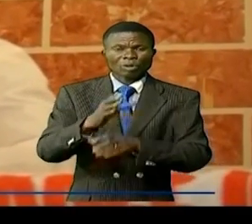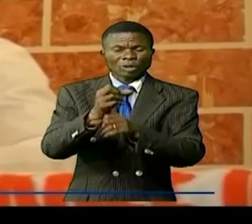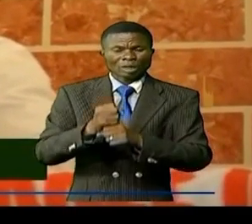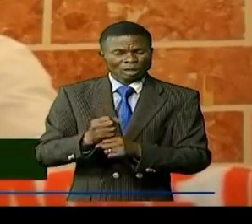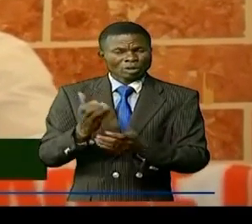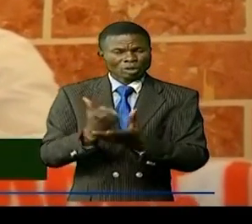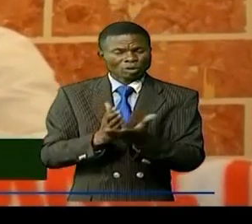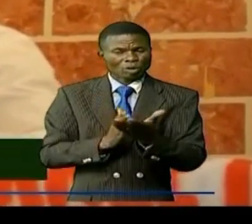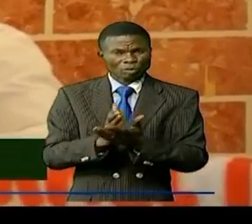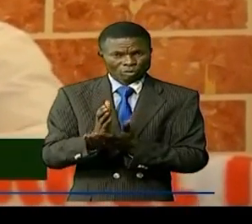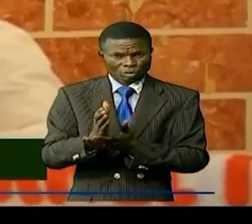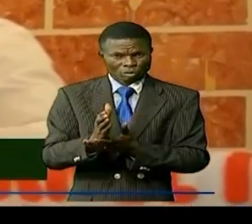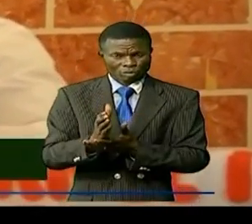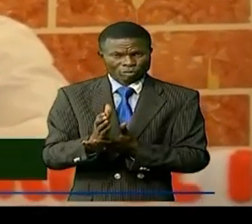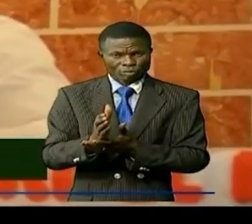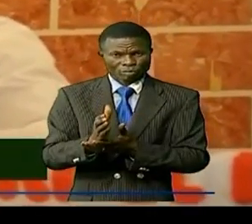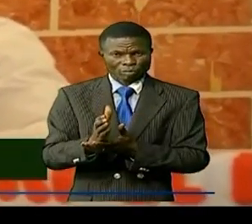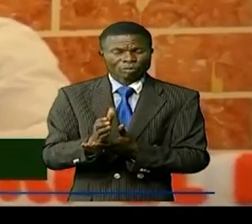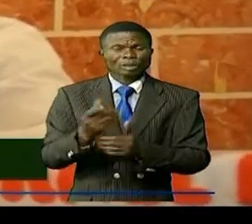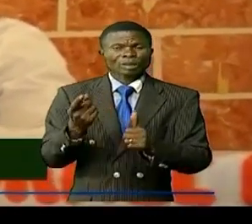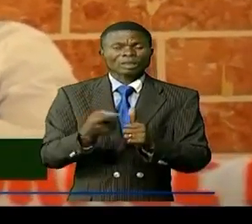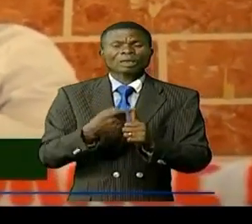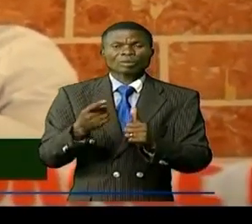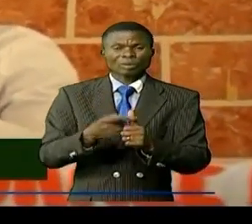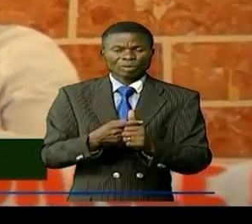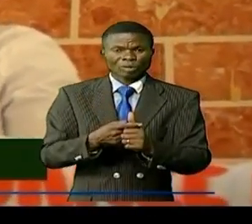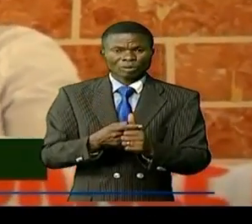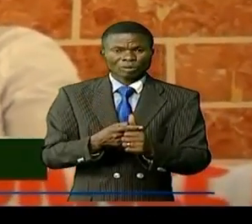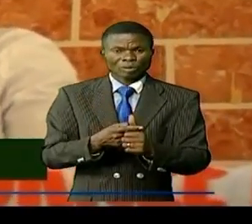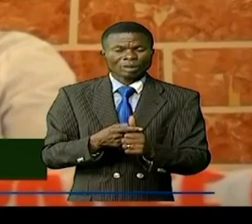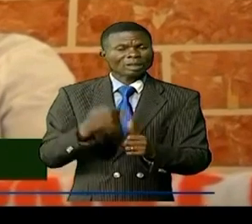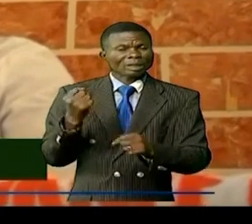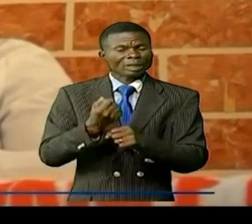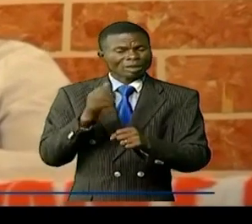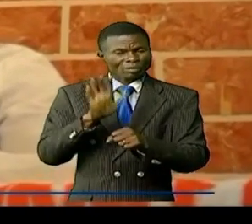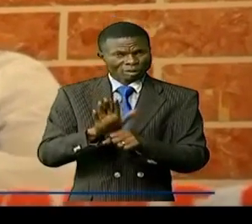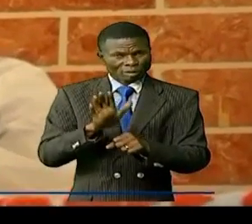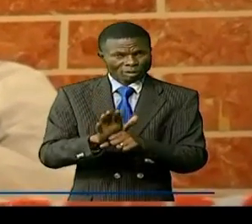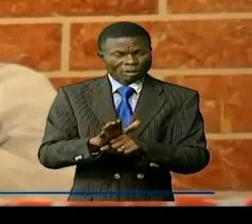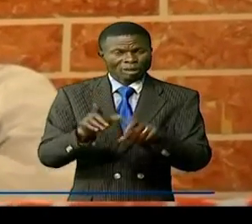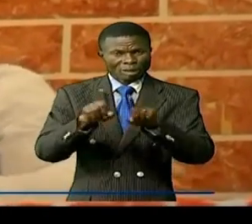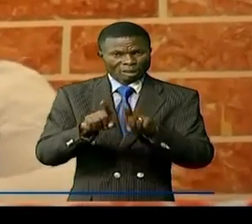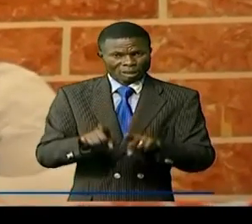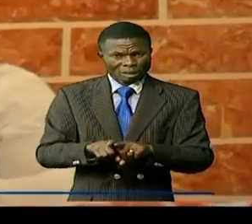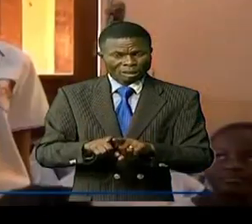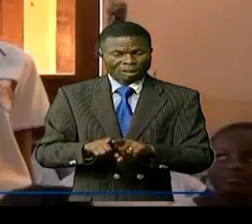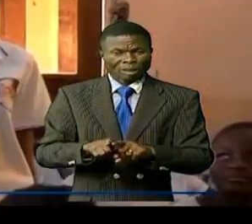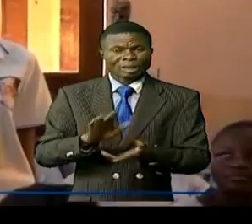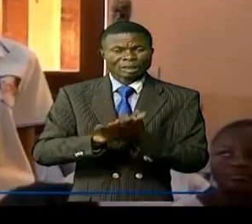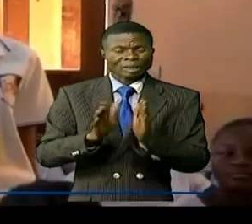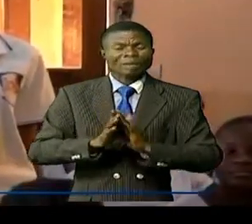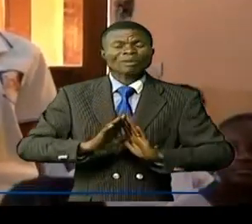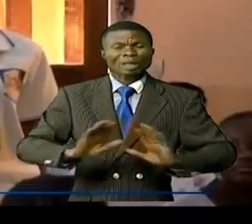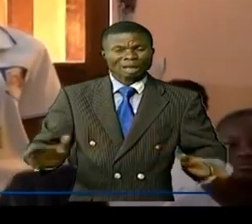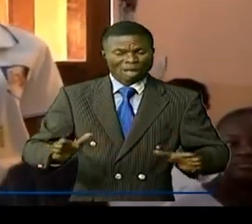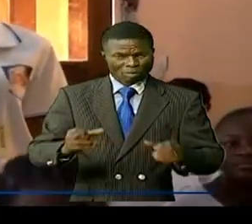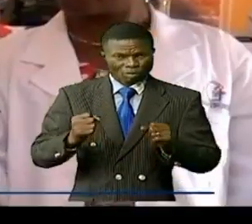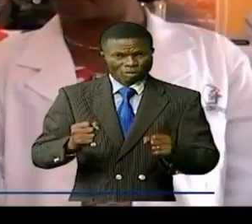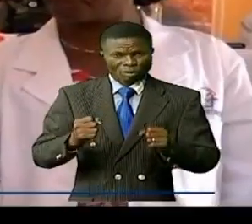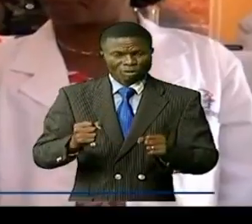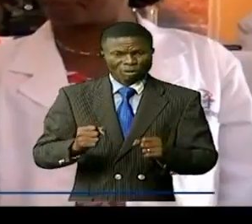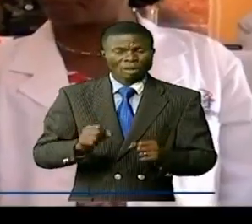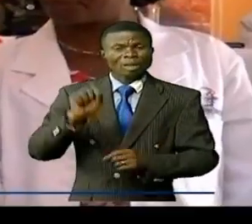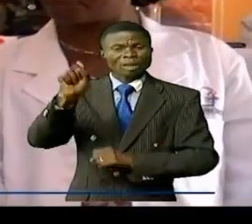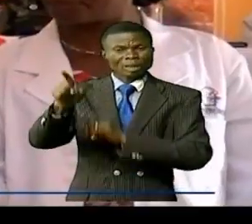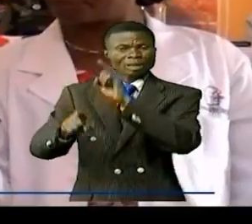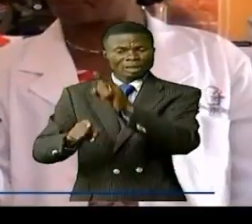objectifs. Et aussi, surtout, il faut beaucoup travailler. Et il faut être Un autre temps fort, c'est le jeu des questions-réponses